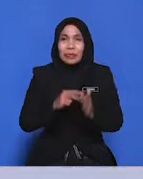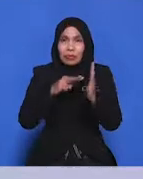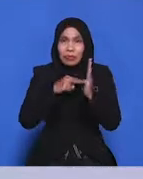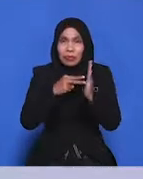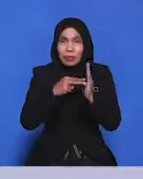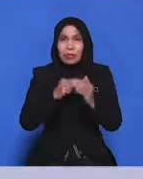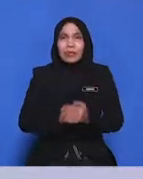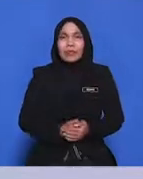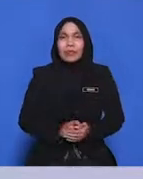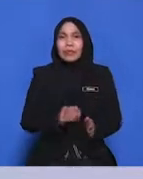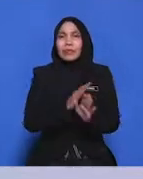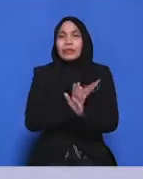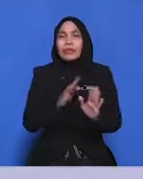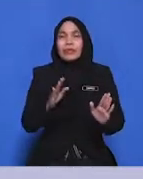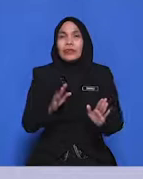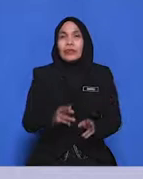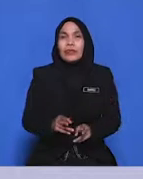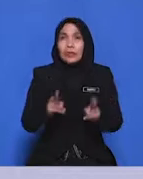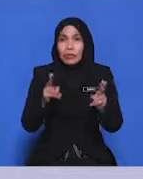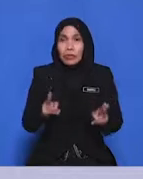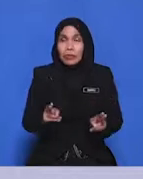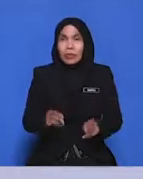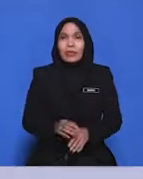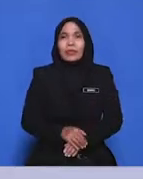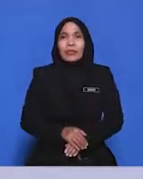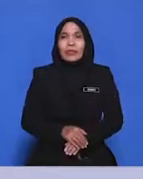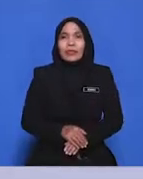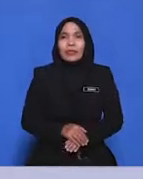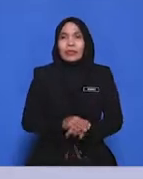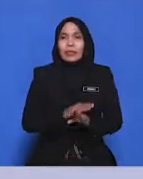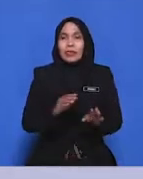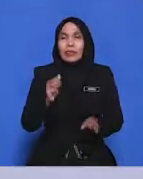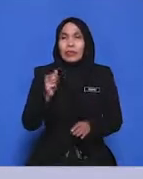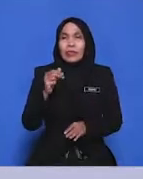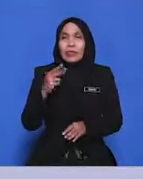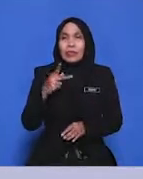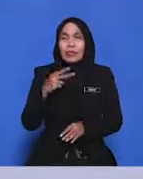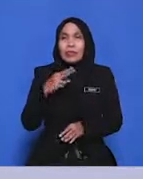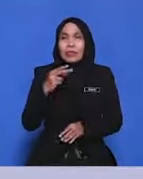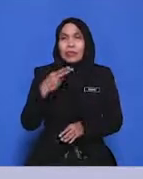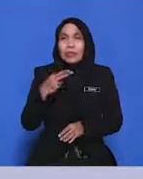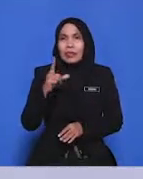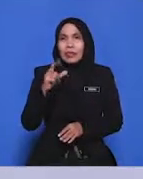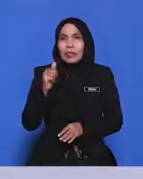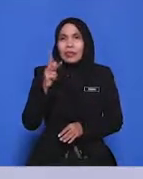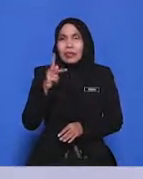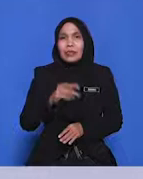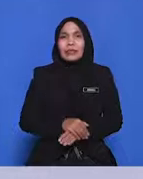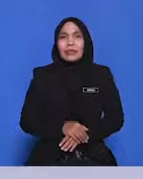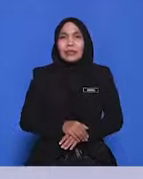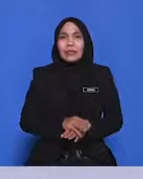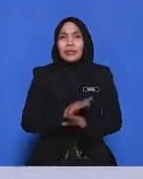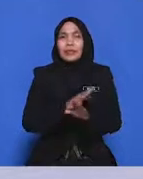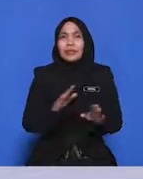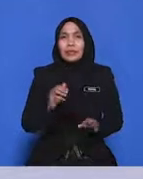Maksudnya, tiada umat tanpa akhlak, tiada akhlak tanpa akidah, dan tiada